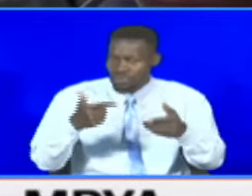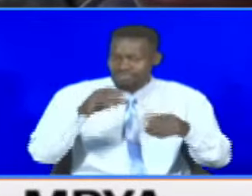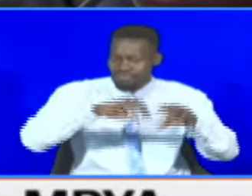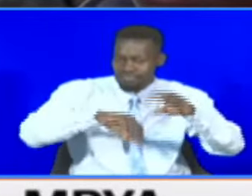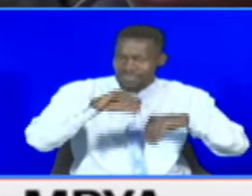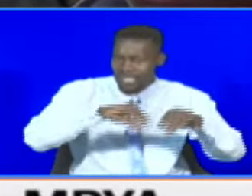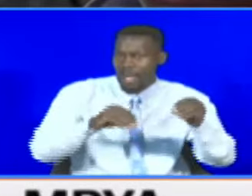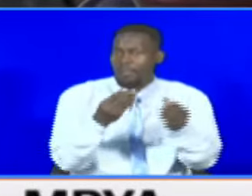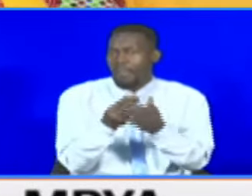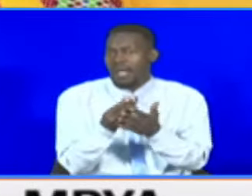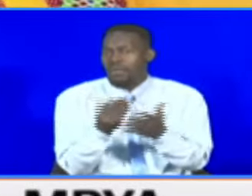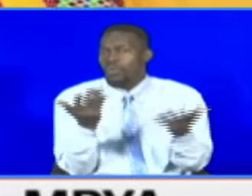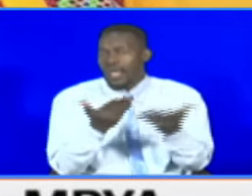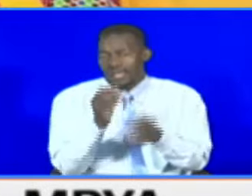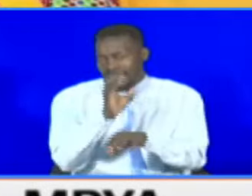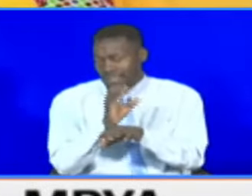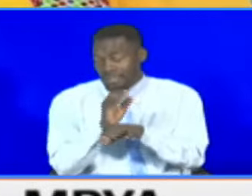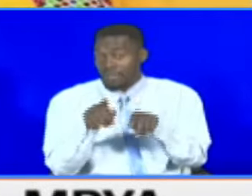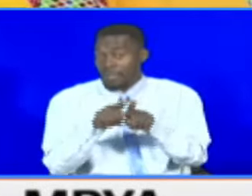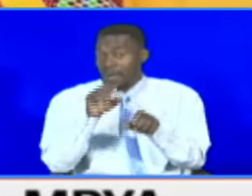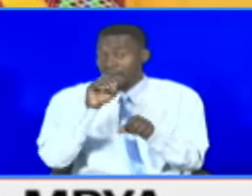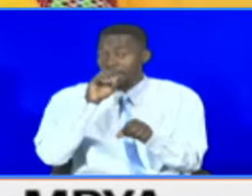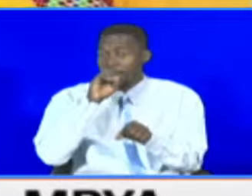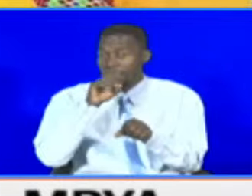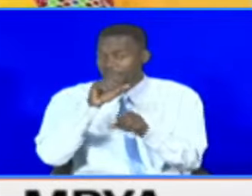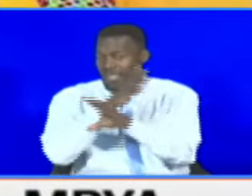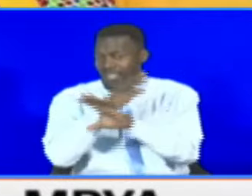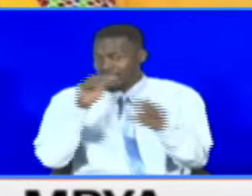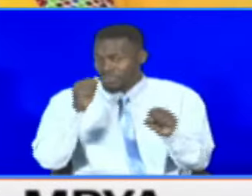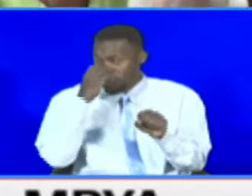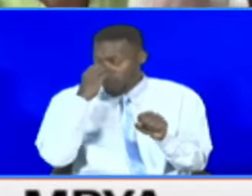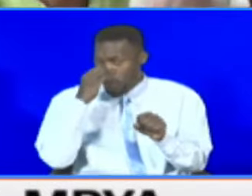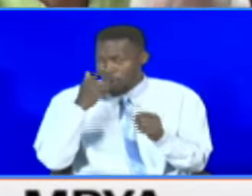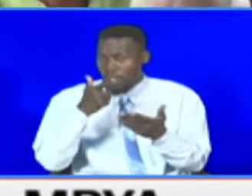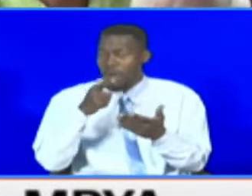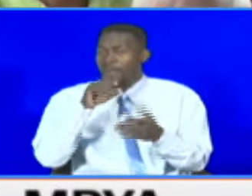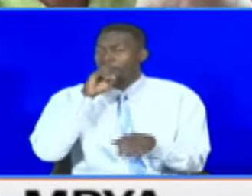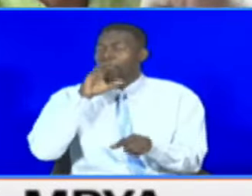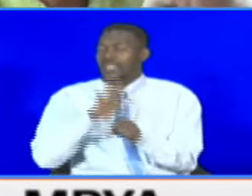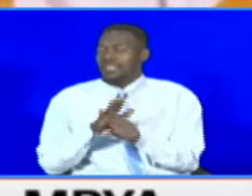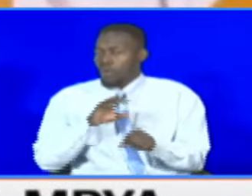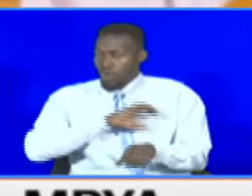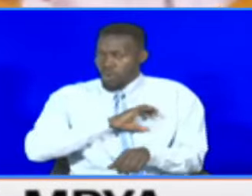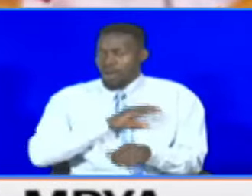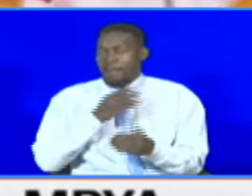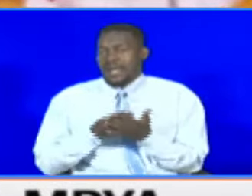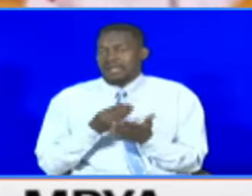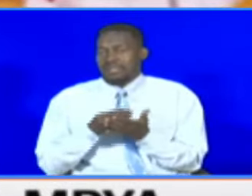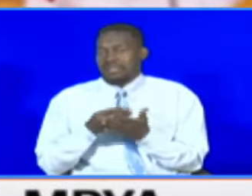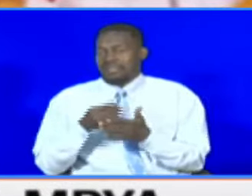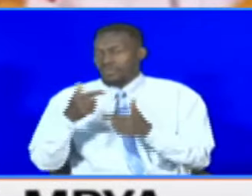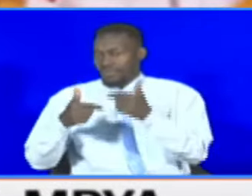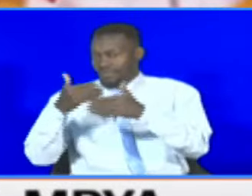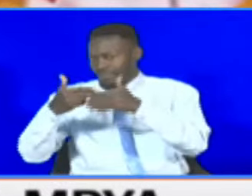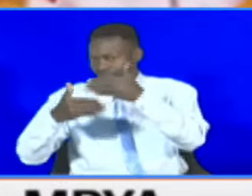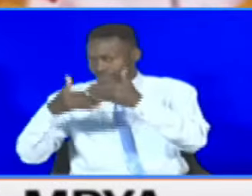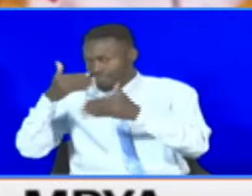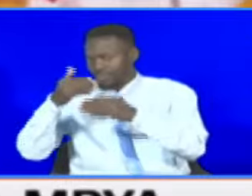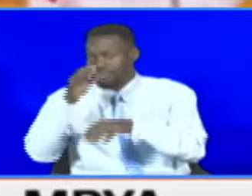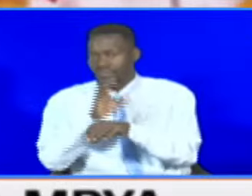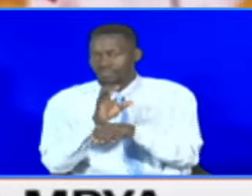rais. Rais mwenyewe hii leo akiahidi mchango wake binafsi katika ujenzi wa kanisa hili la Ndongino. Kuna watu wametusukuma sana ati